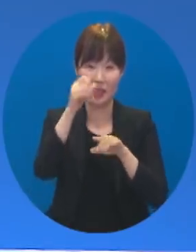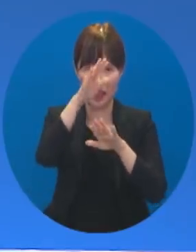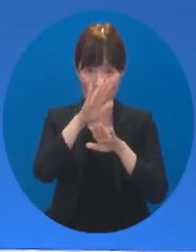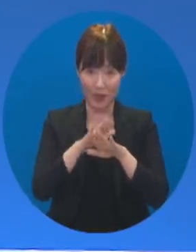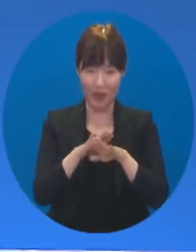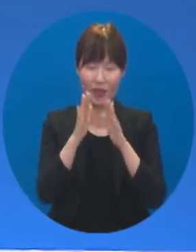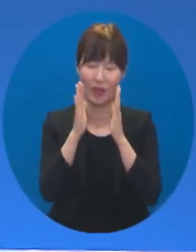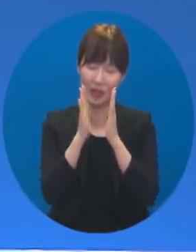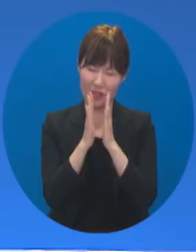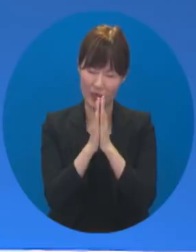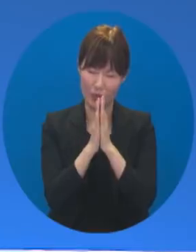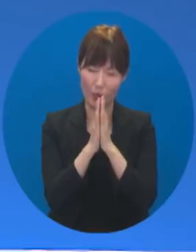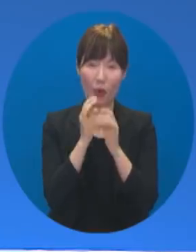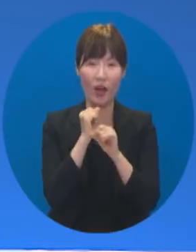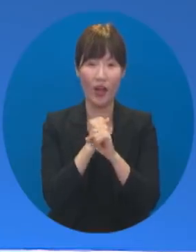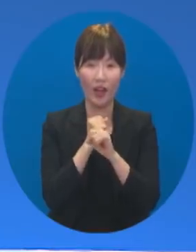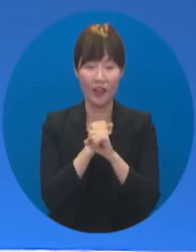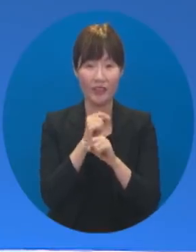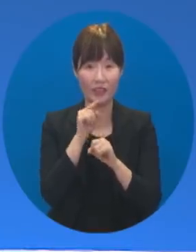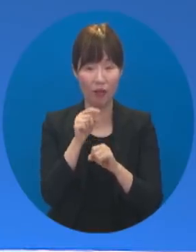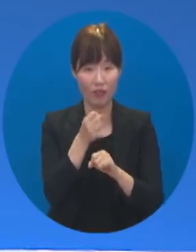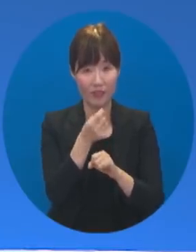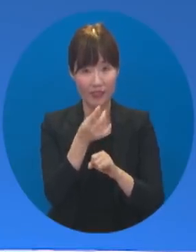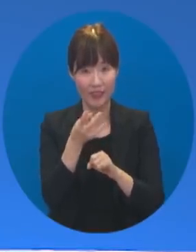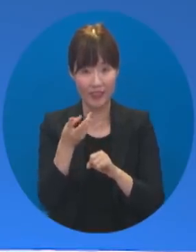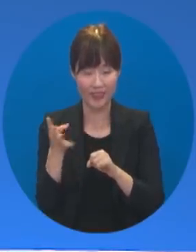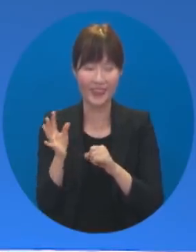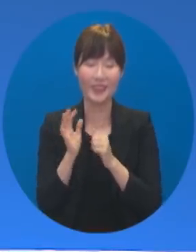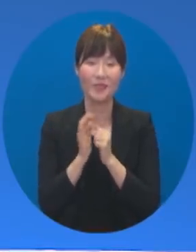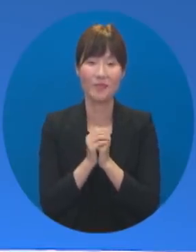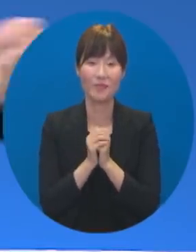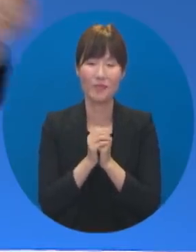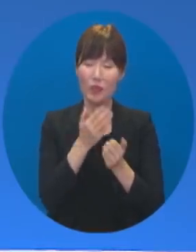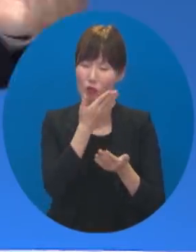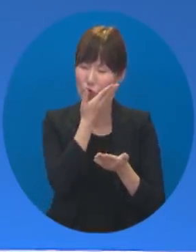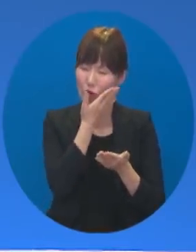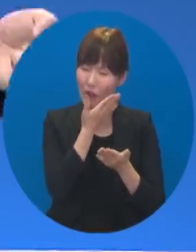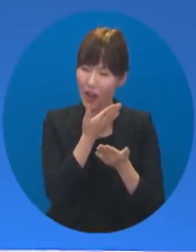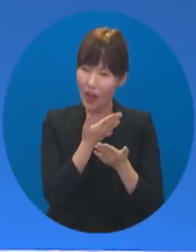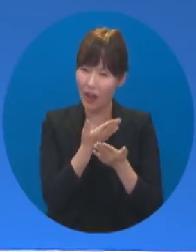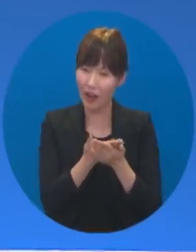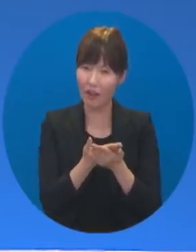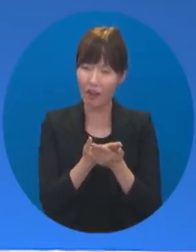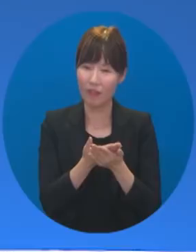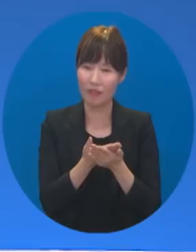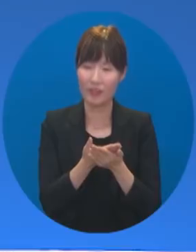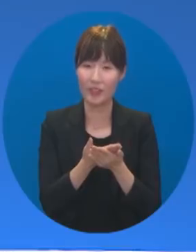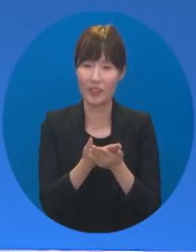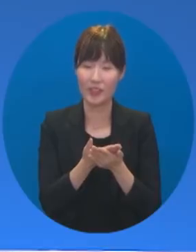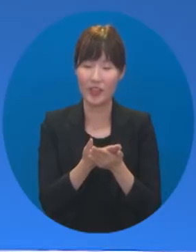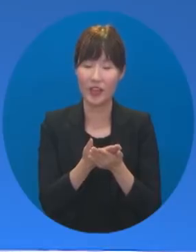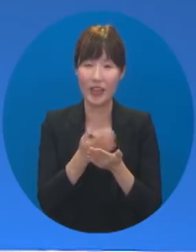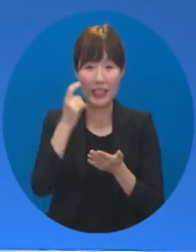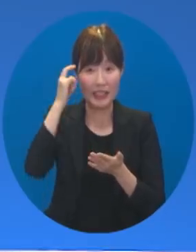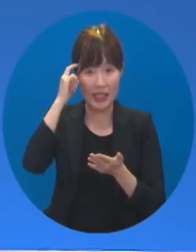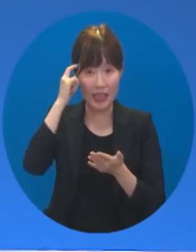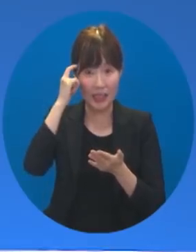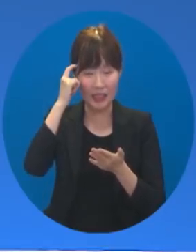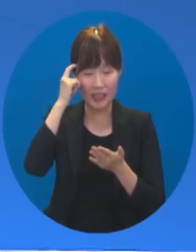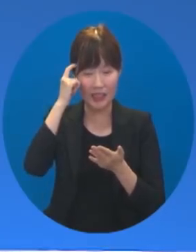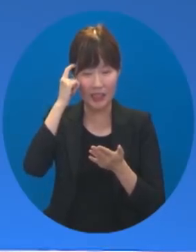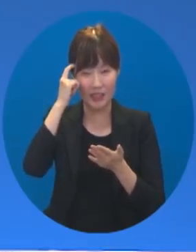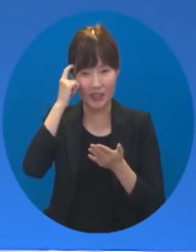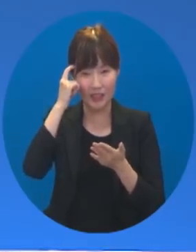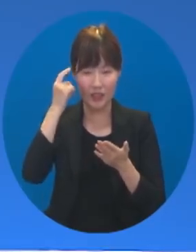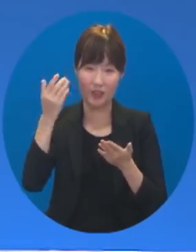것, 진짜 중요한 것들은 무슨 수를 쓰더라도 같이 시간을 공유해야죠. 그러나 그 나머지